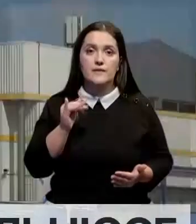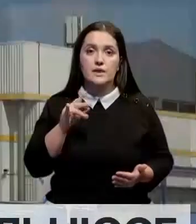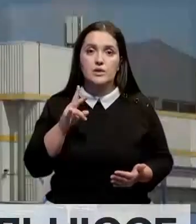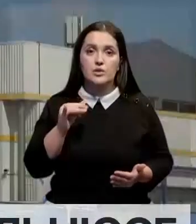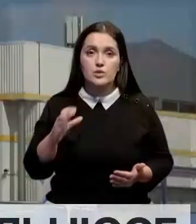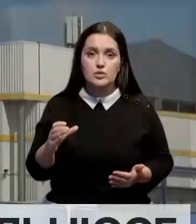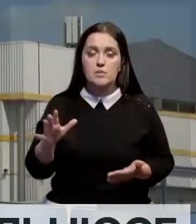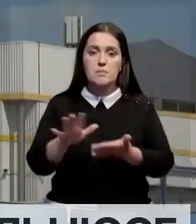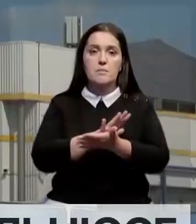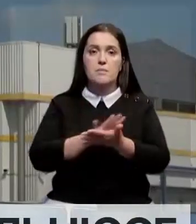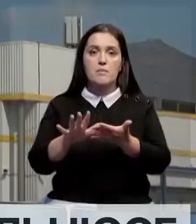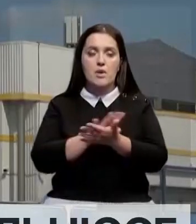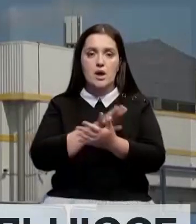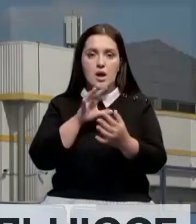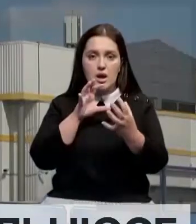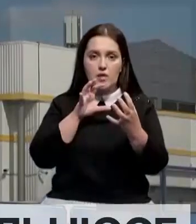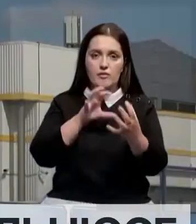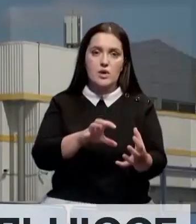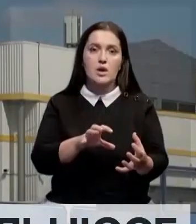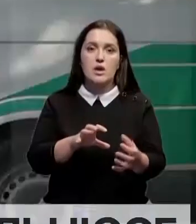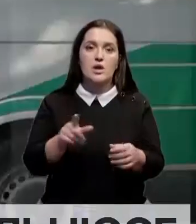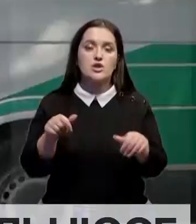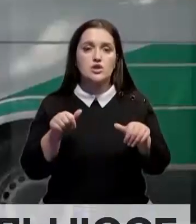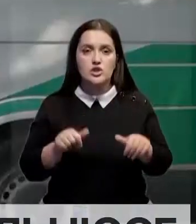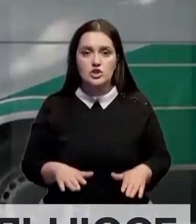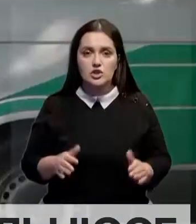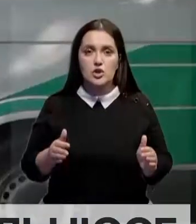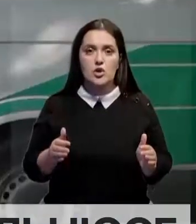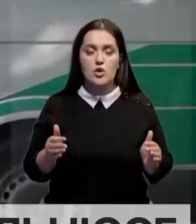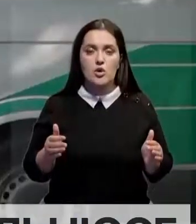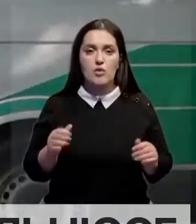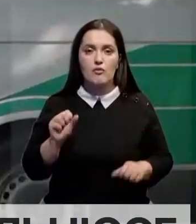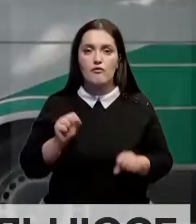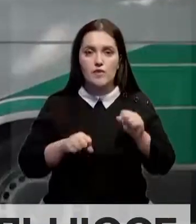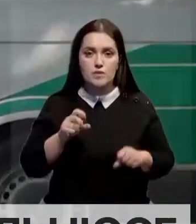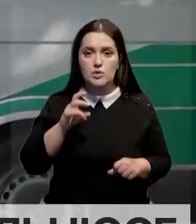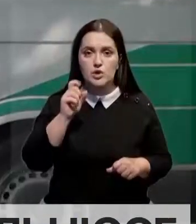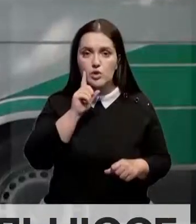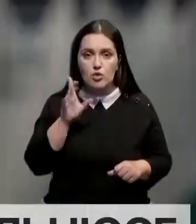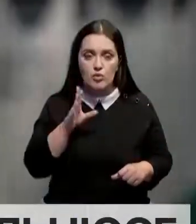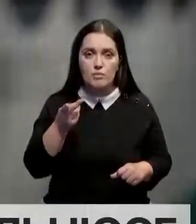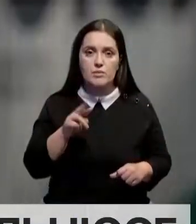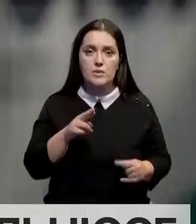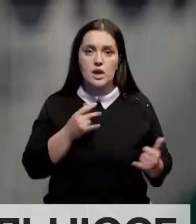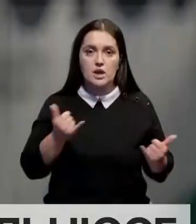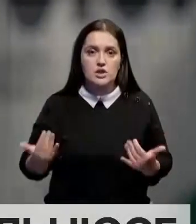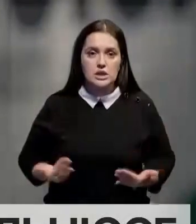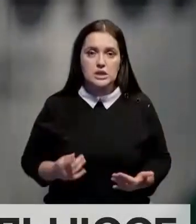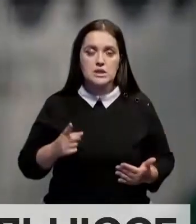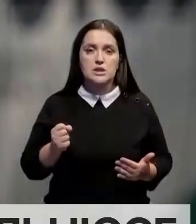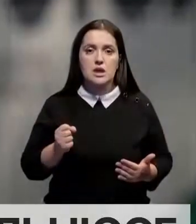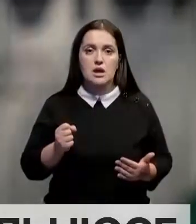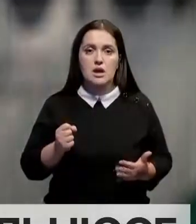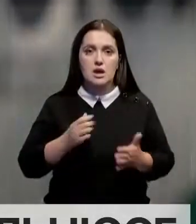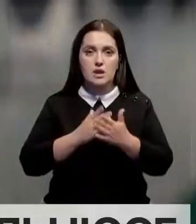жители Вильнюса смогут бесплатно пользоваться общественным транспортом. Таким образом, муниципалитет решил уменьшить возможные неудобства для жителей